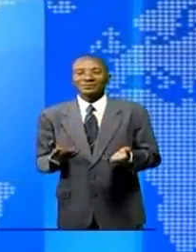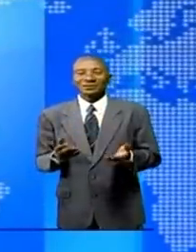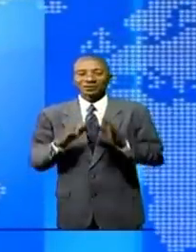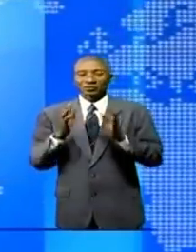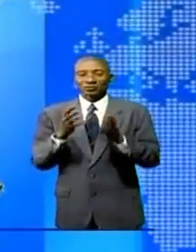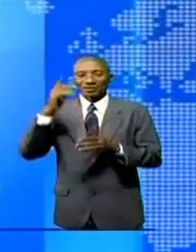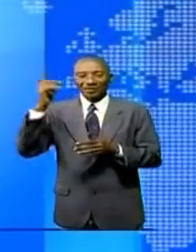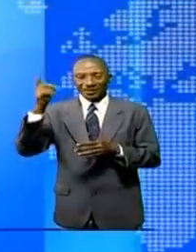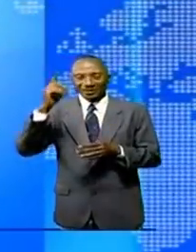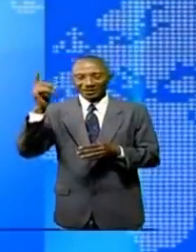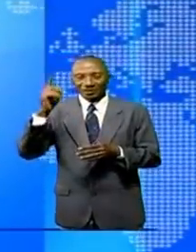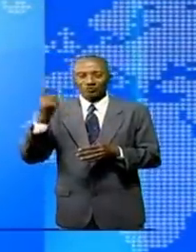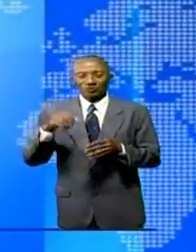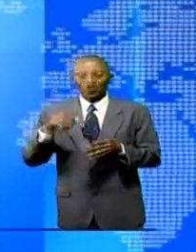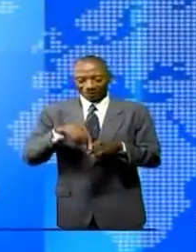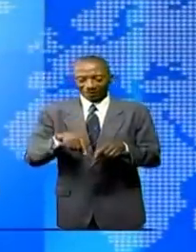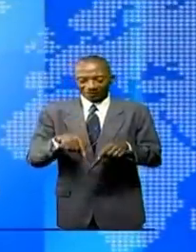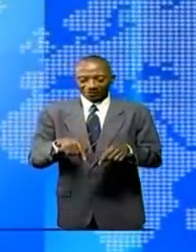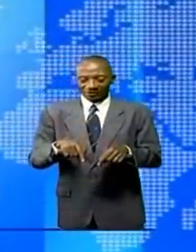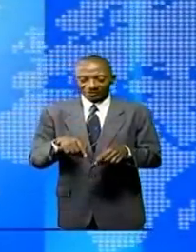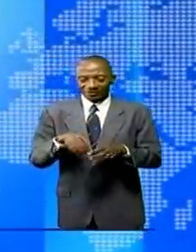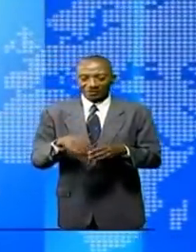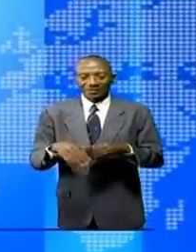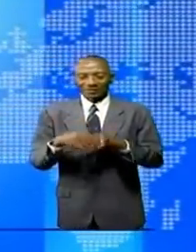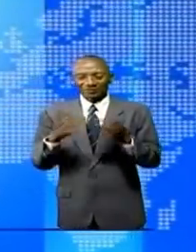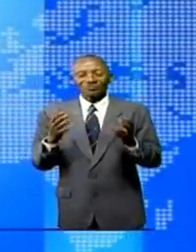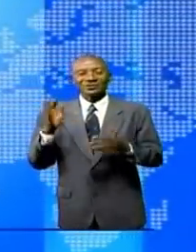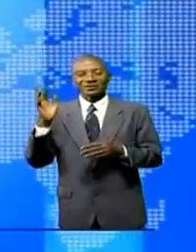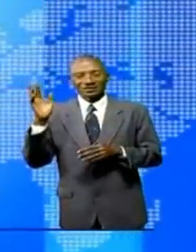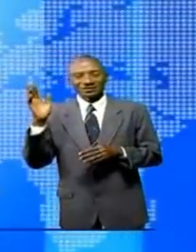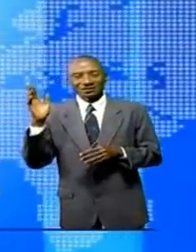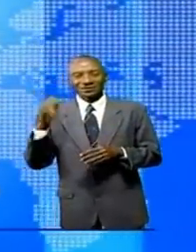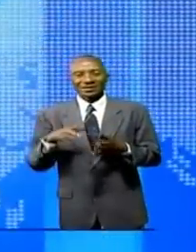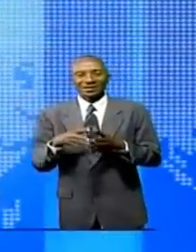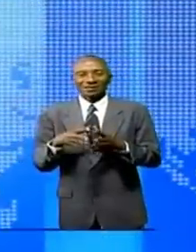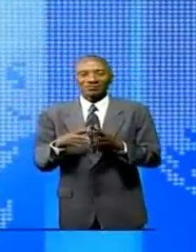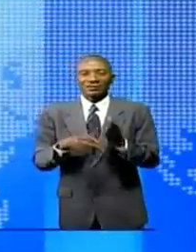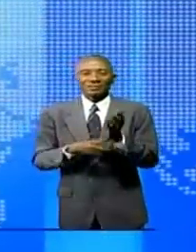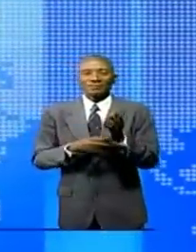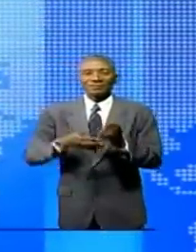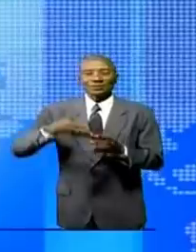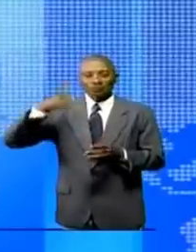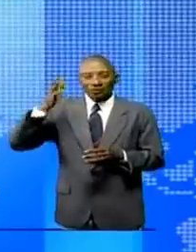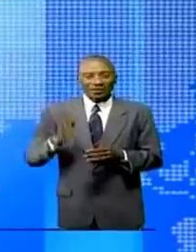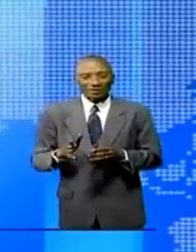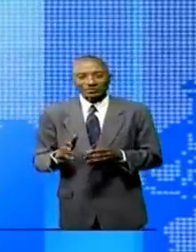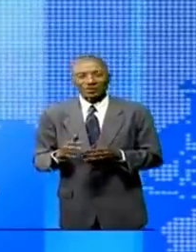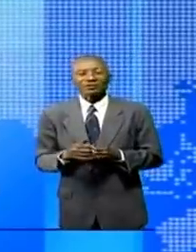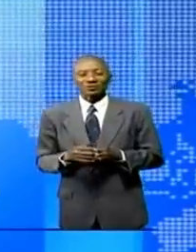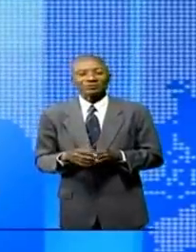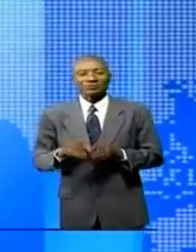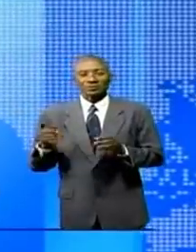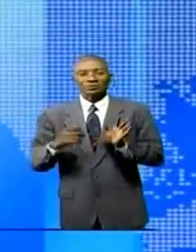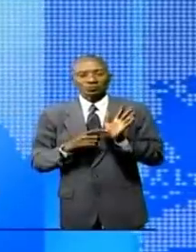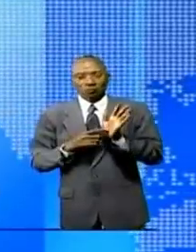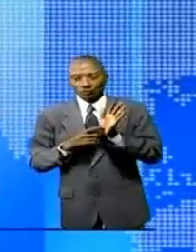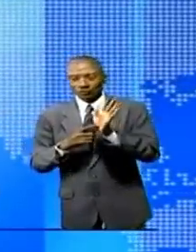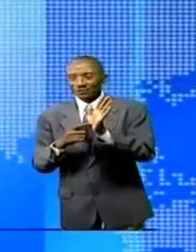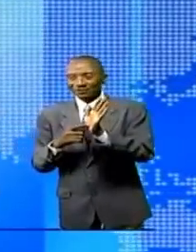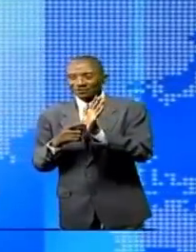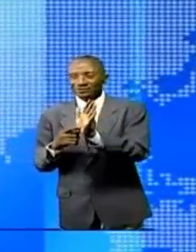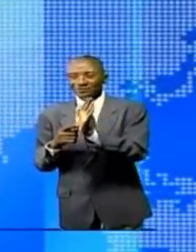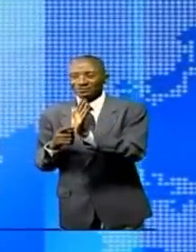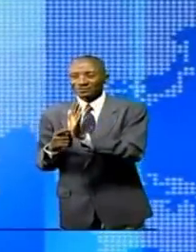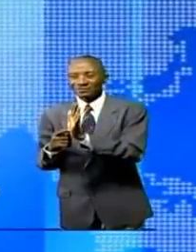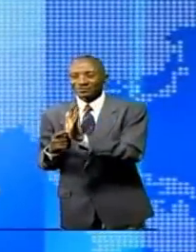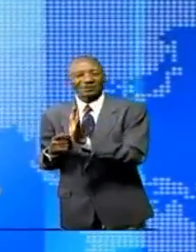Kinshasa par la structure dénommée Substance Crise. Les experts et spécialistes ont tour à tour présenté des exposés depuis